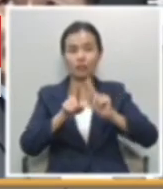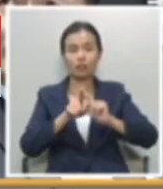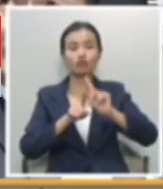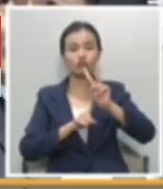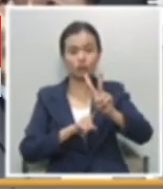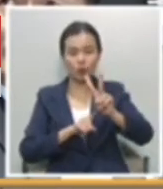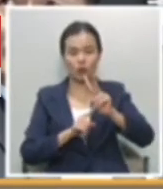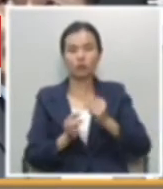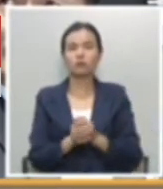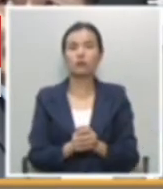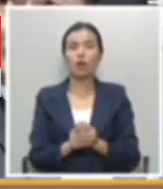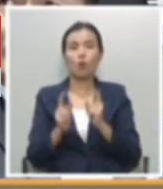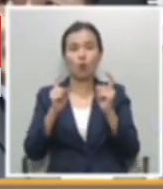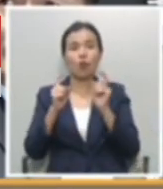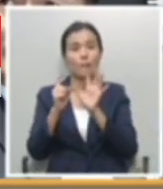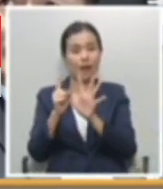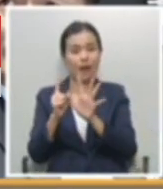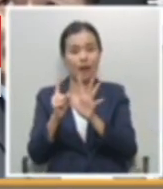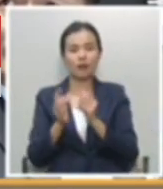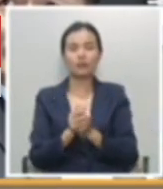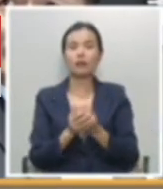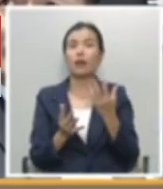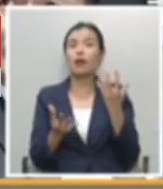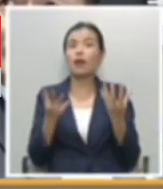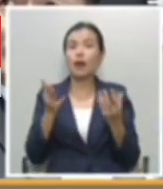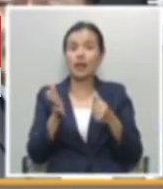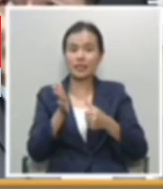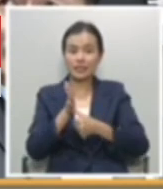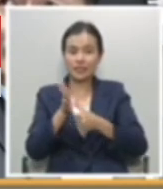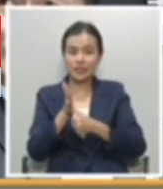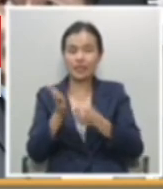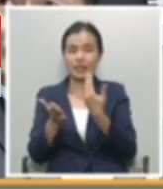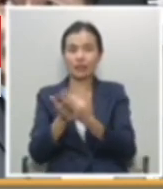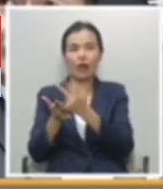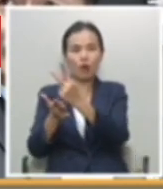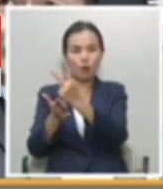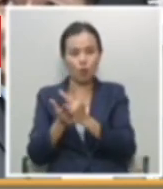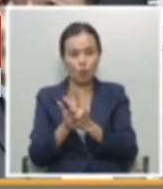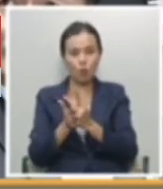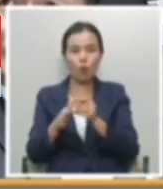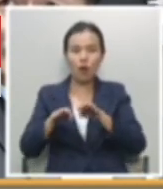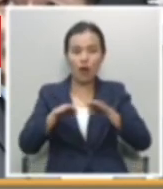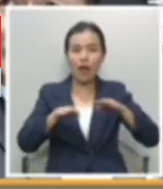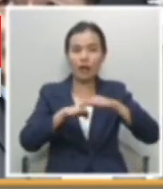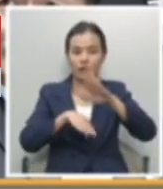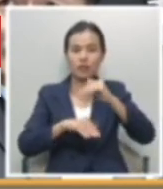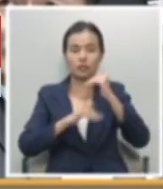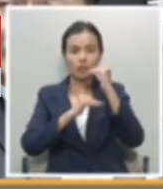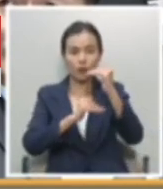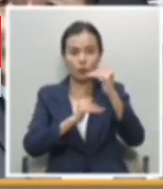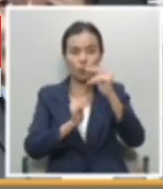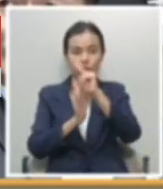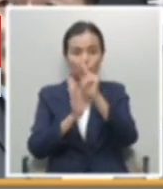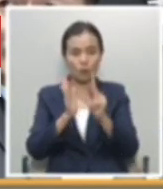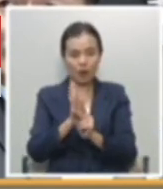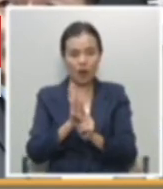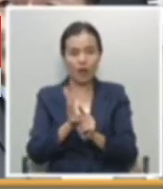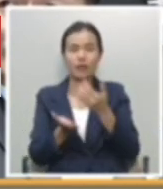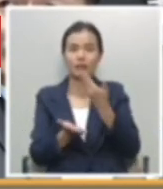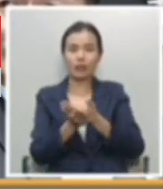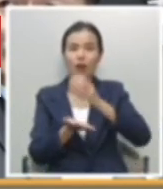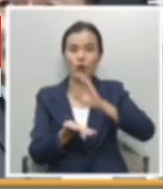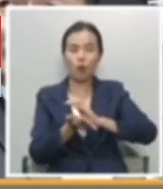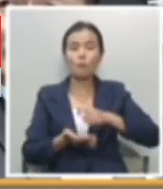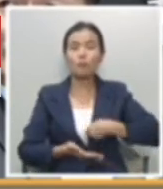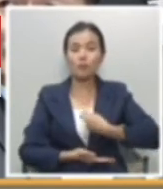อกว่าในวงเล็บ5นะครับสัดส่วนการก่อหนี้ผูกพันเกินกว่าหรือนอกเหนือไปจากที่กำหนดไว้ในกฎหมายว่าด้วยงบประมาณรายจ่าย